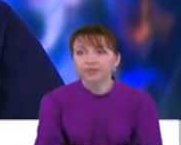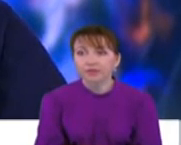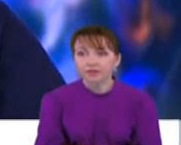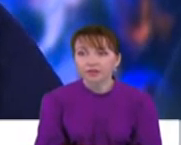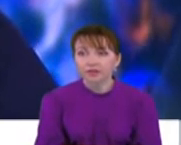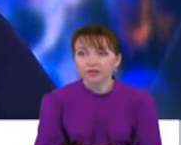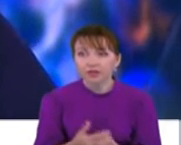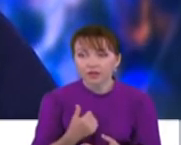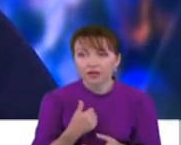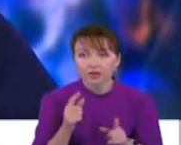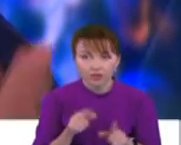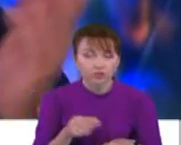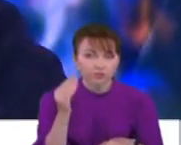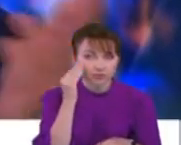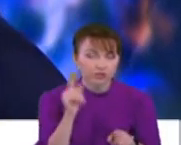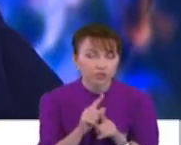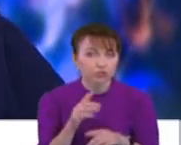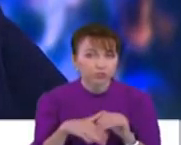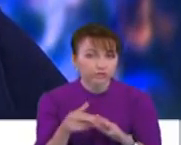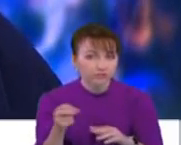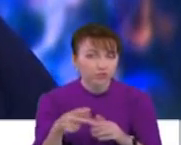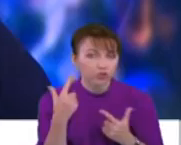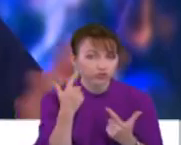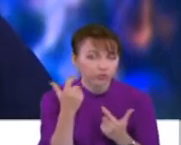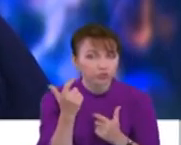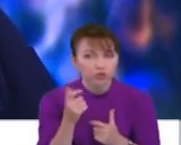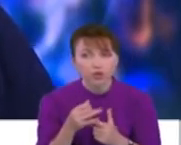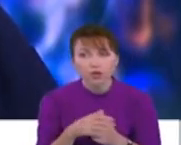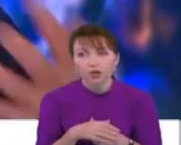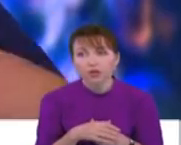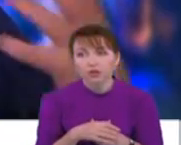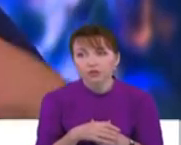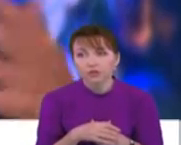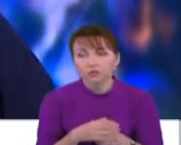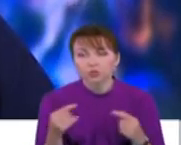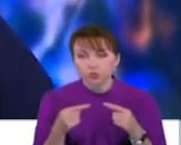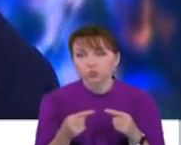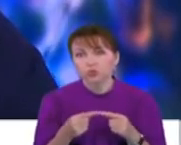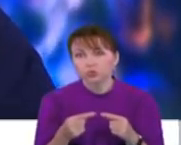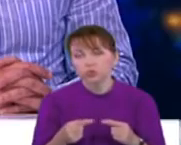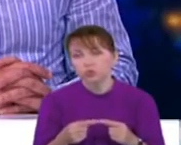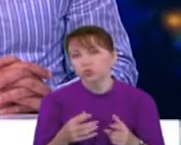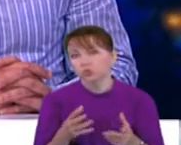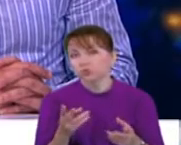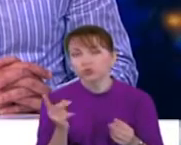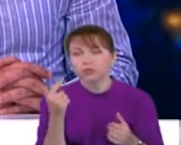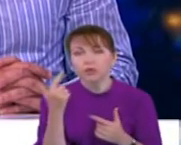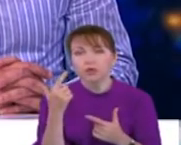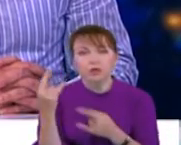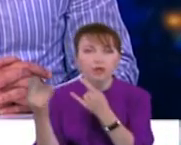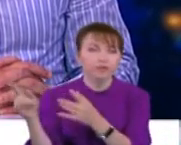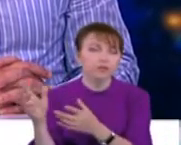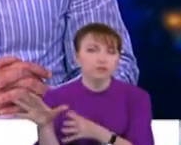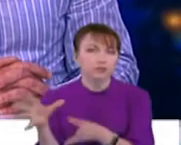користуватися професійною інформацією, так, ніж, можливо, якісь засоби масової інформації, так, яка людина дивиться, знаєте, так накачали, ну, може бути.